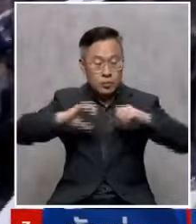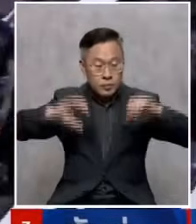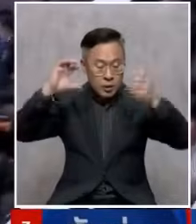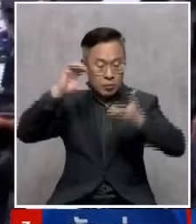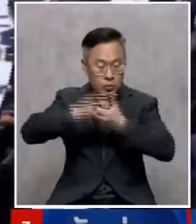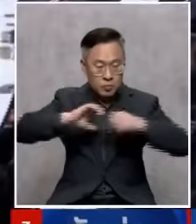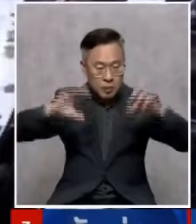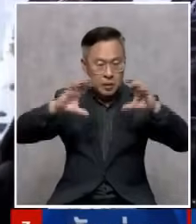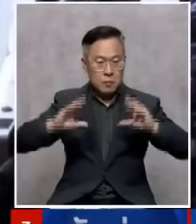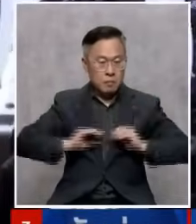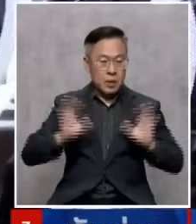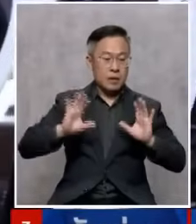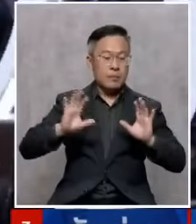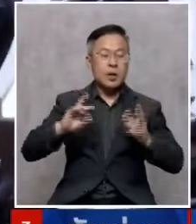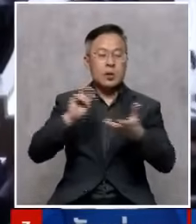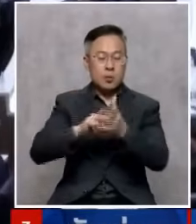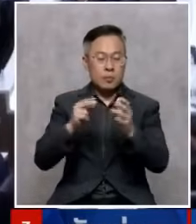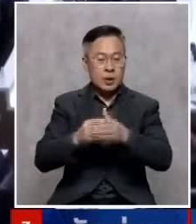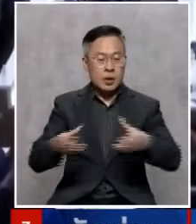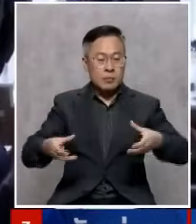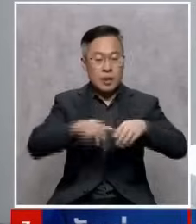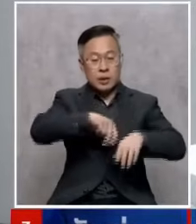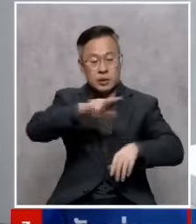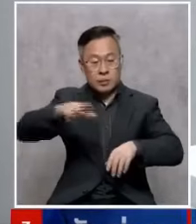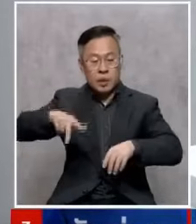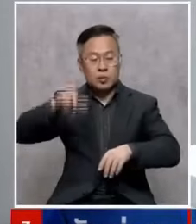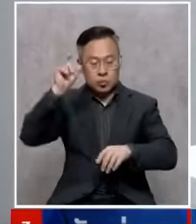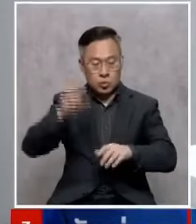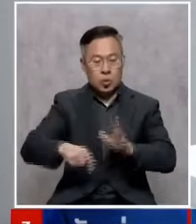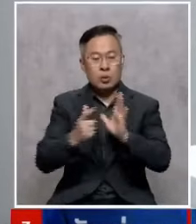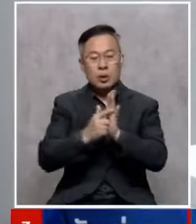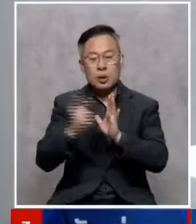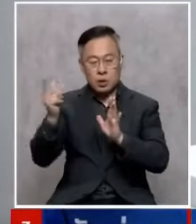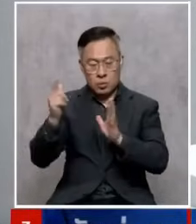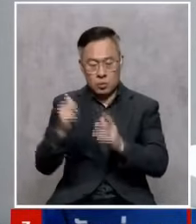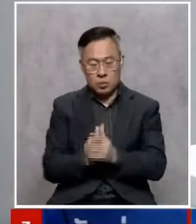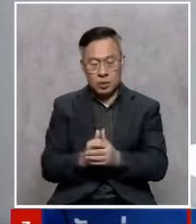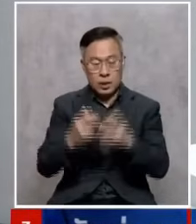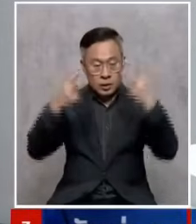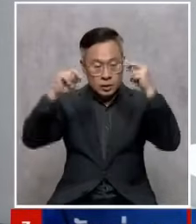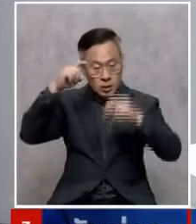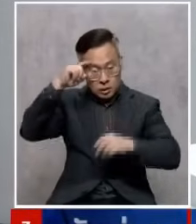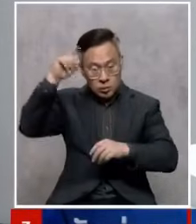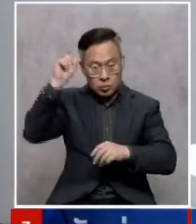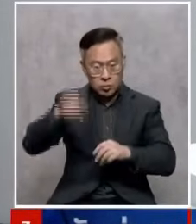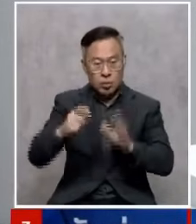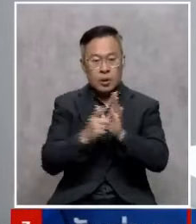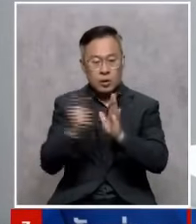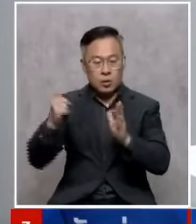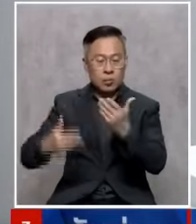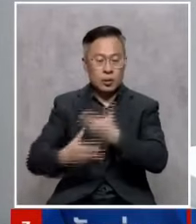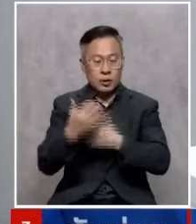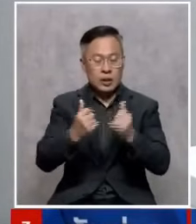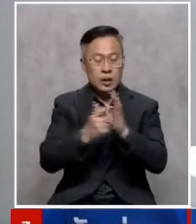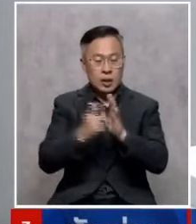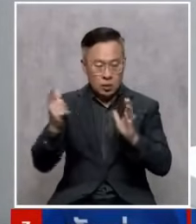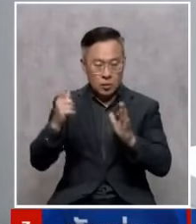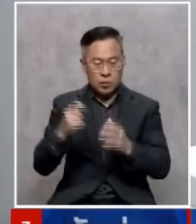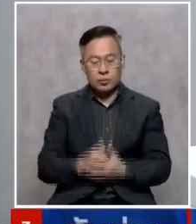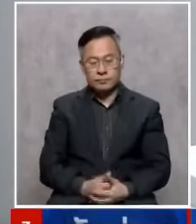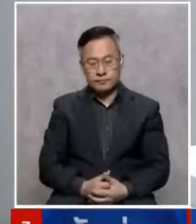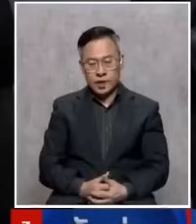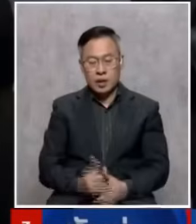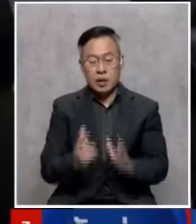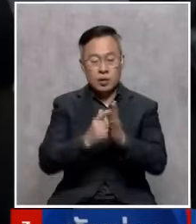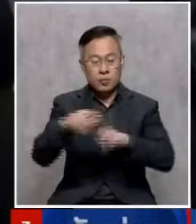โดยพรรคเพื่อไทยไม่ได้เสี่งสนับสนุนเกินกลึ่งหนึ่งของสภาผู้แทนราษฎรคุณเศรษฐาอาจใช้โอกาสนี้แสดงสปิริต